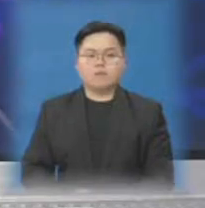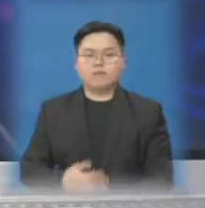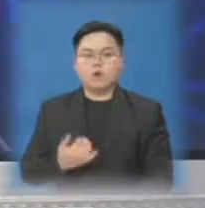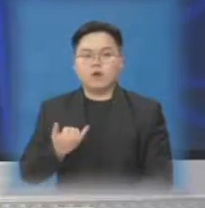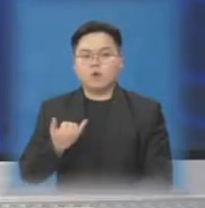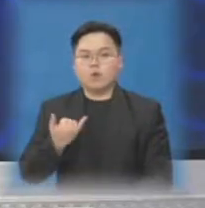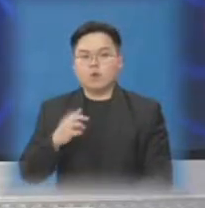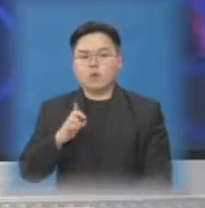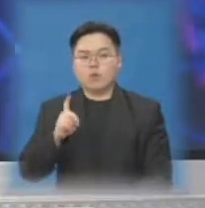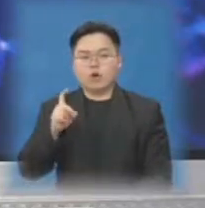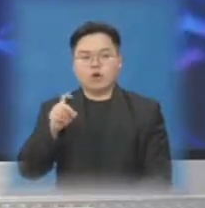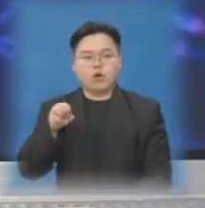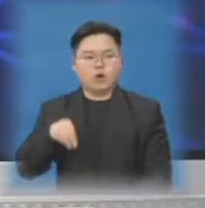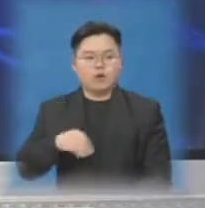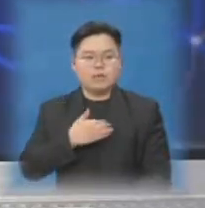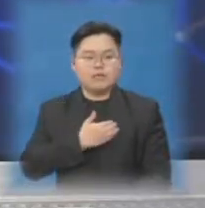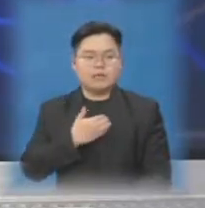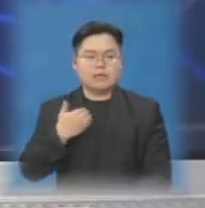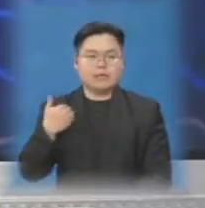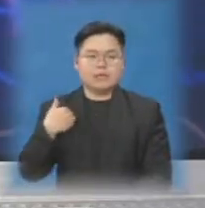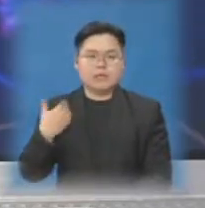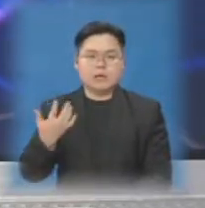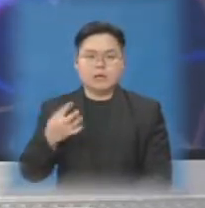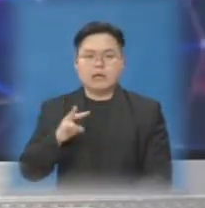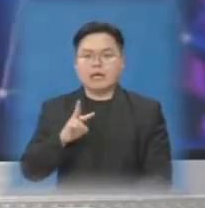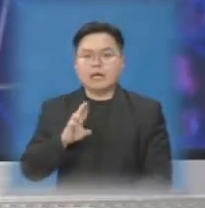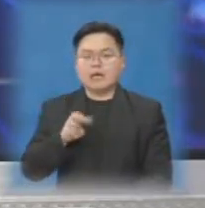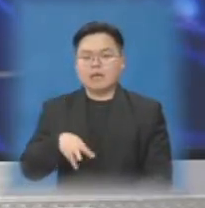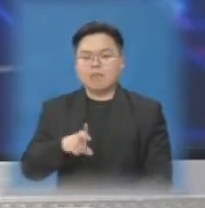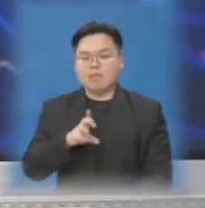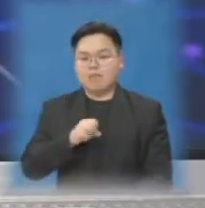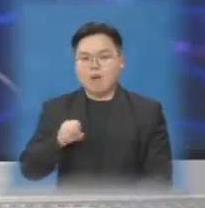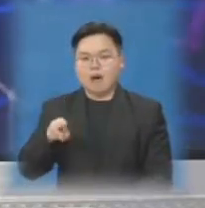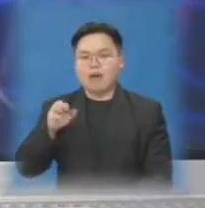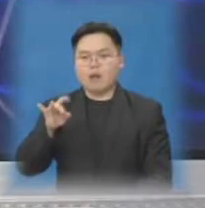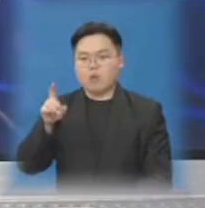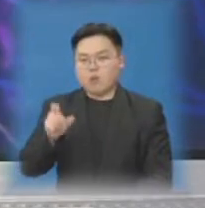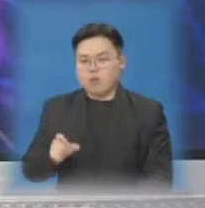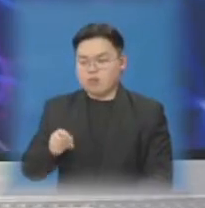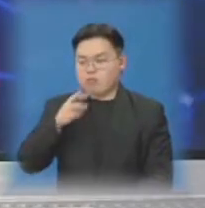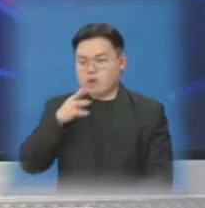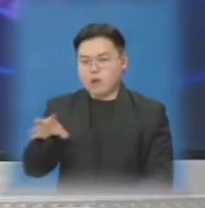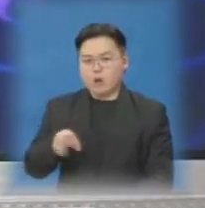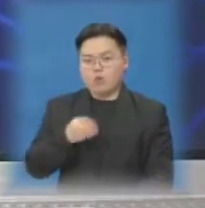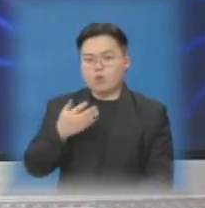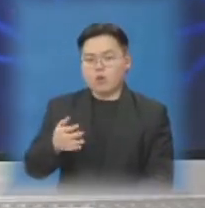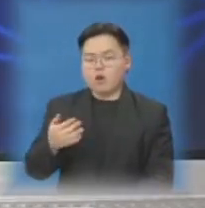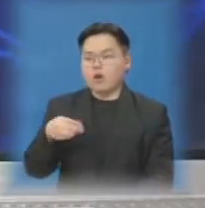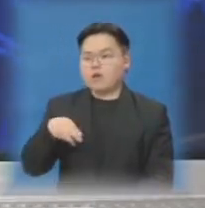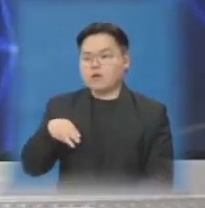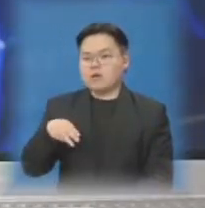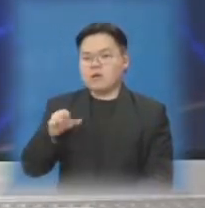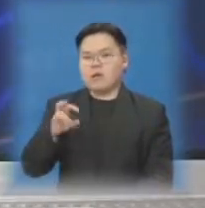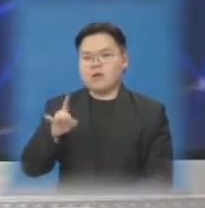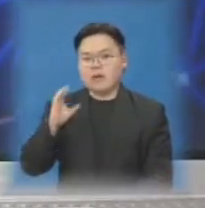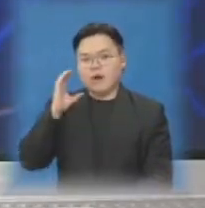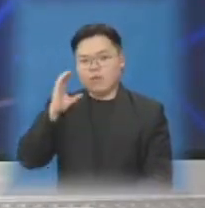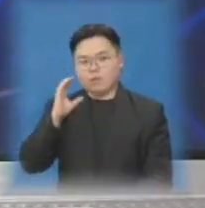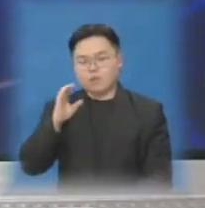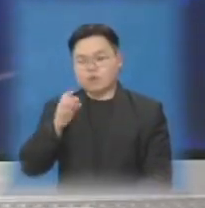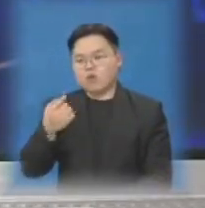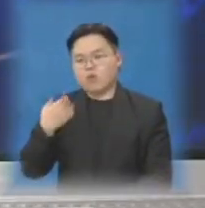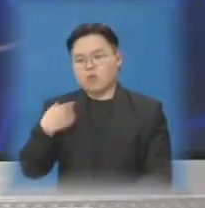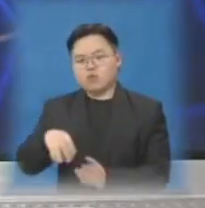Нийслэлийн засаг дарга бүгд Улаанбаатар хотын захирагч Нямбатраас цаг үеийн асуудлаар мэдээлэл авлаа. Нийтийн тээврийн өмнөх тендерийг цуцалж шинээр тендер